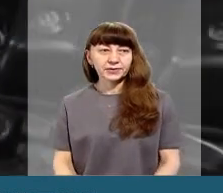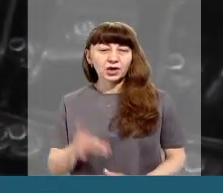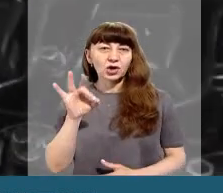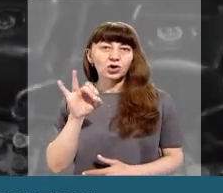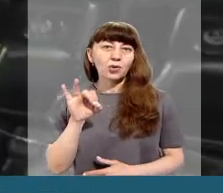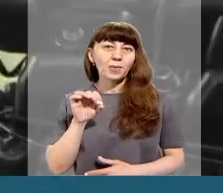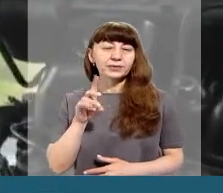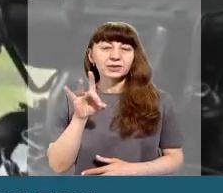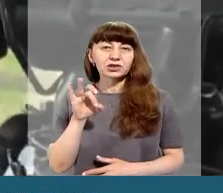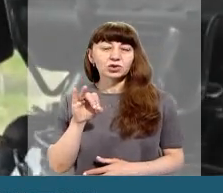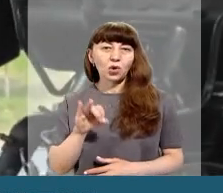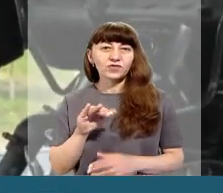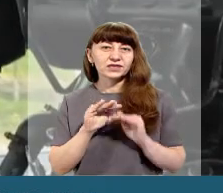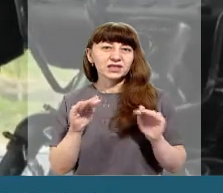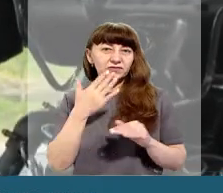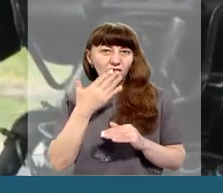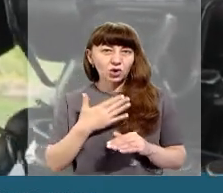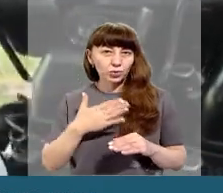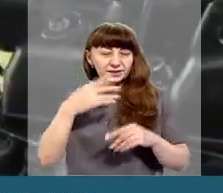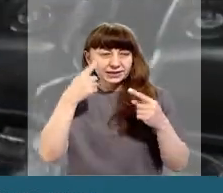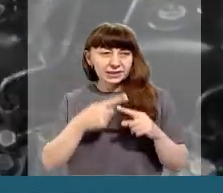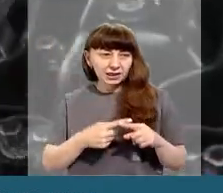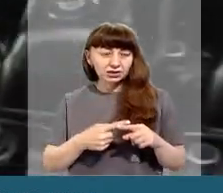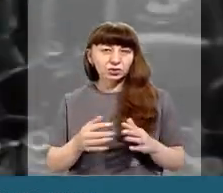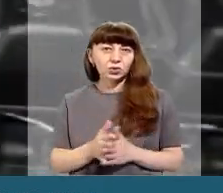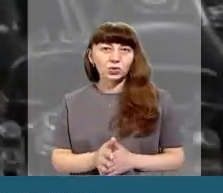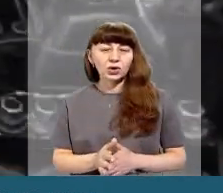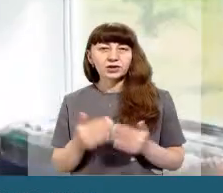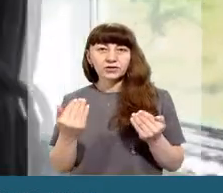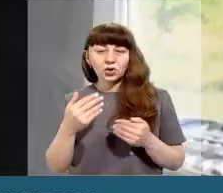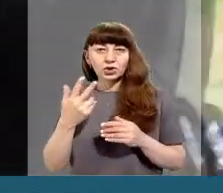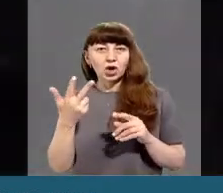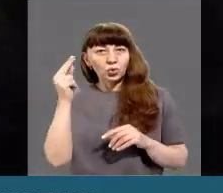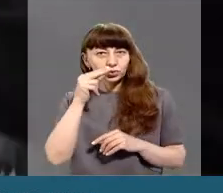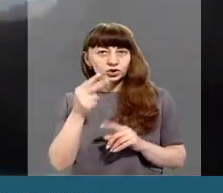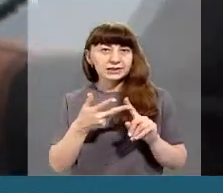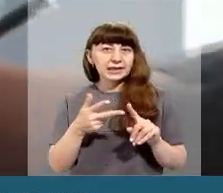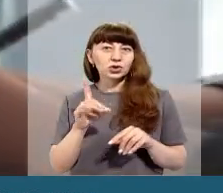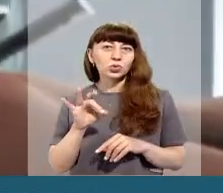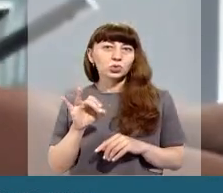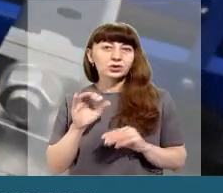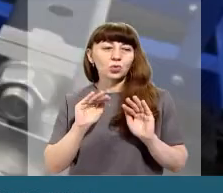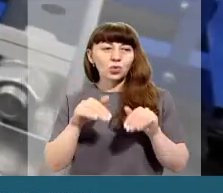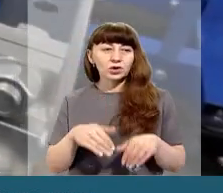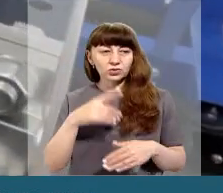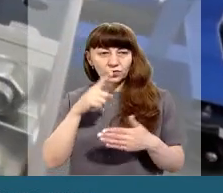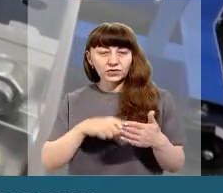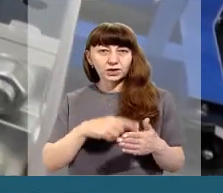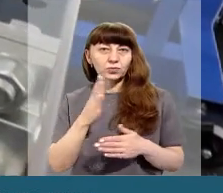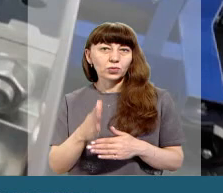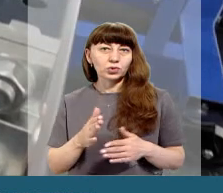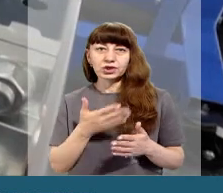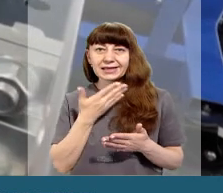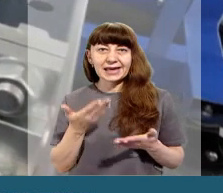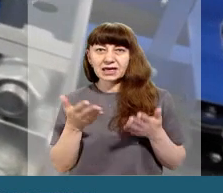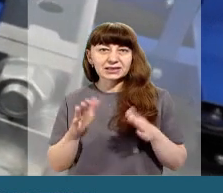Маслов инженерлік техникалық салаға бала кезінен қызығады. Бүгінде колледждің үшінші курс студенті. Болашақта жұмыссыз қалмайтынына сенімдім.